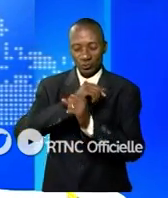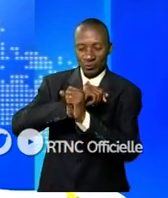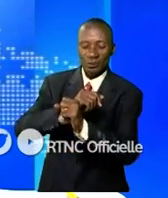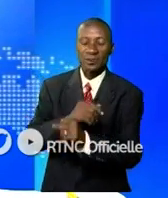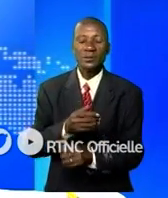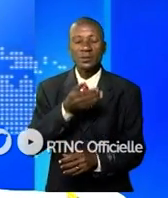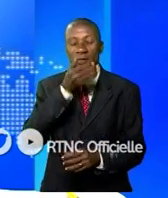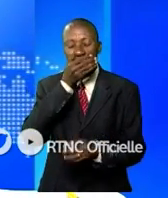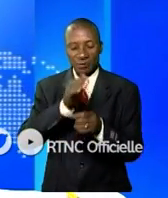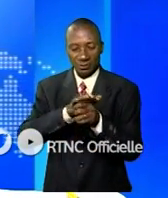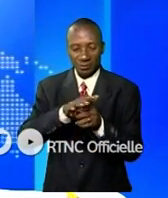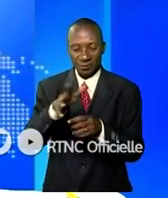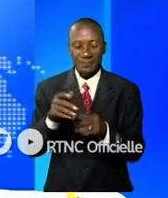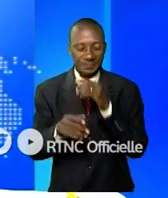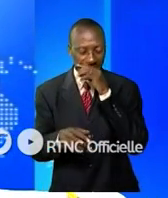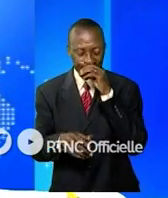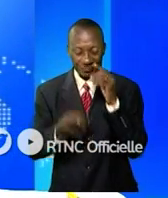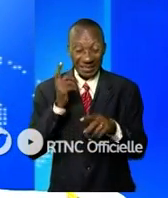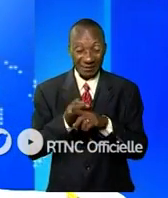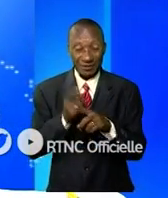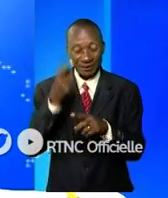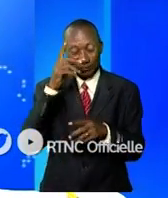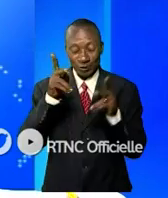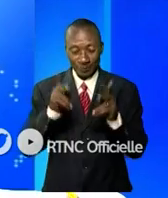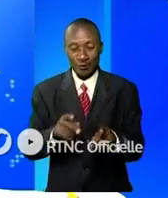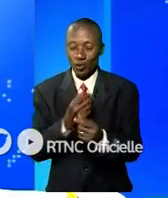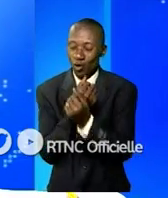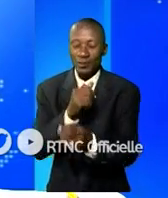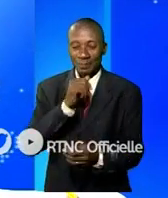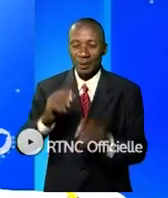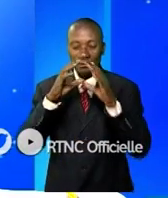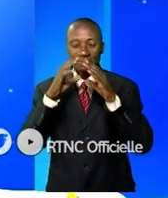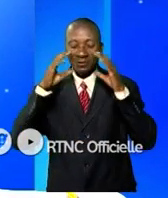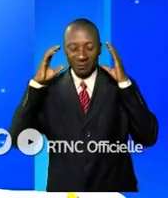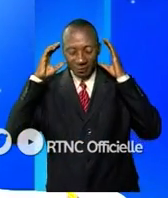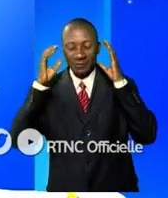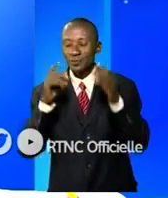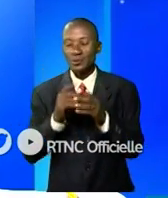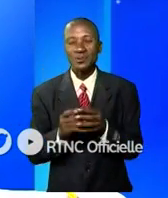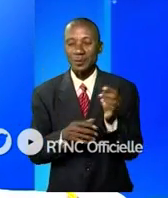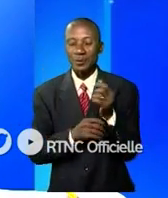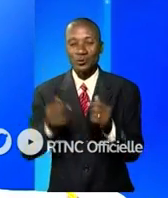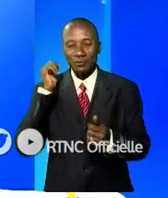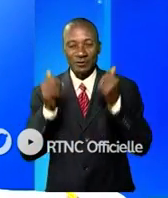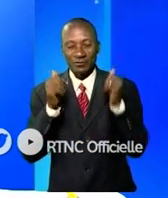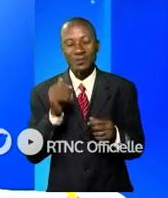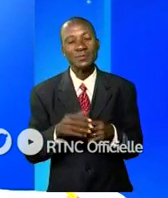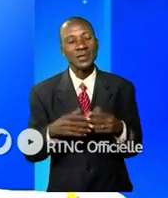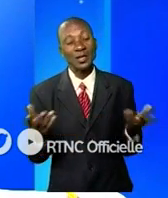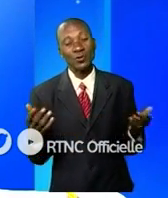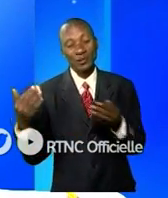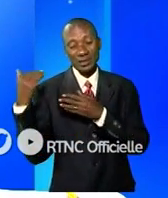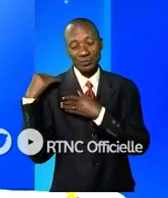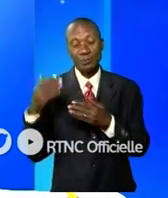Kinois de porter le masque en vue de lutter contre cette deuxième vague de la pandémie. Le patron de la police de Kinshasa a réuni